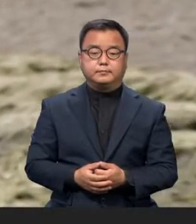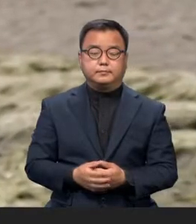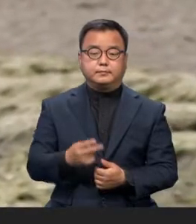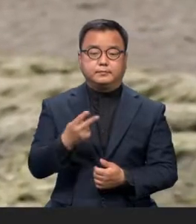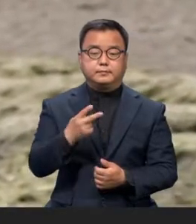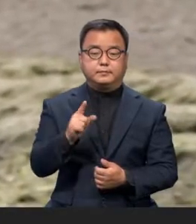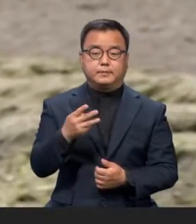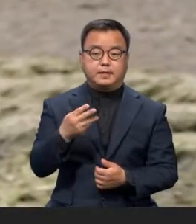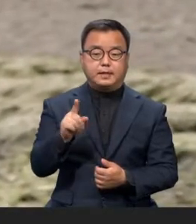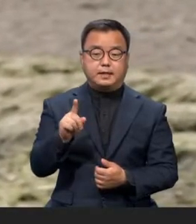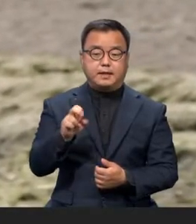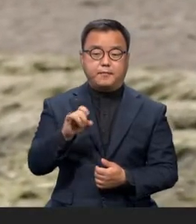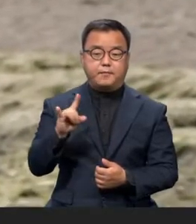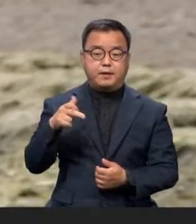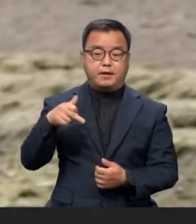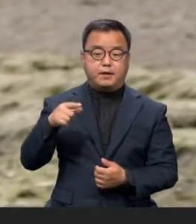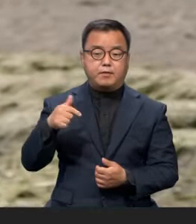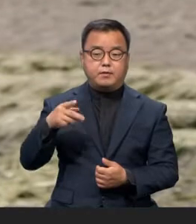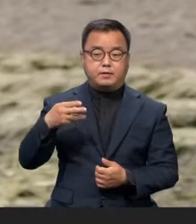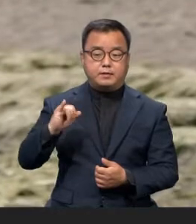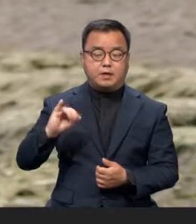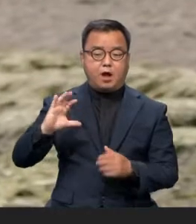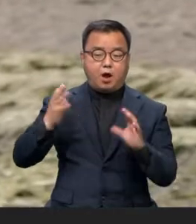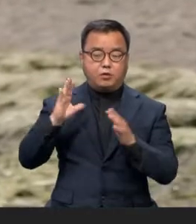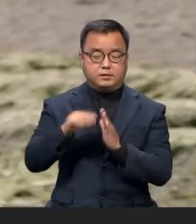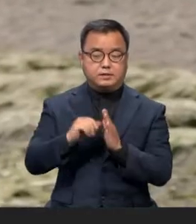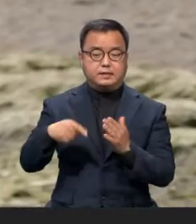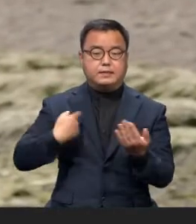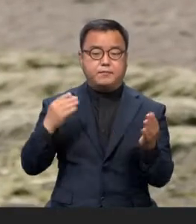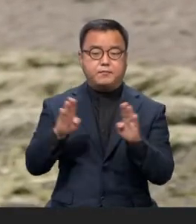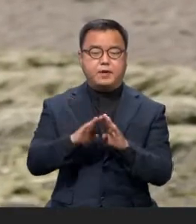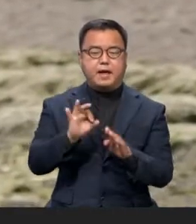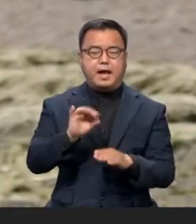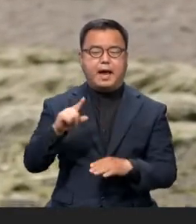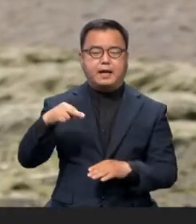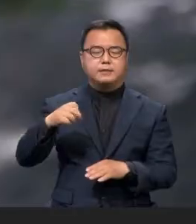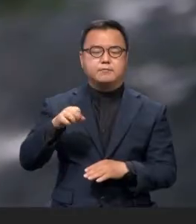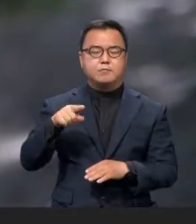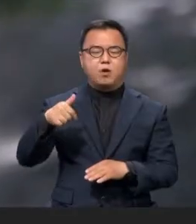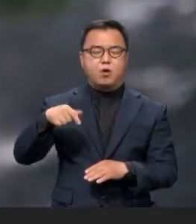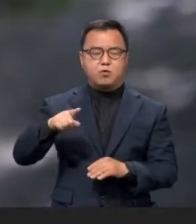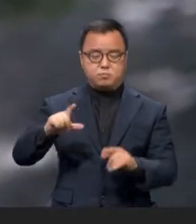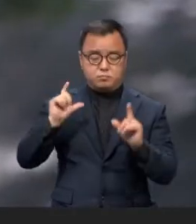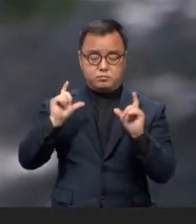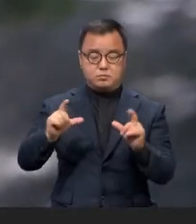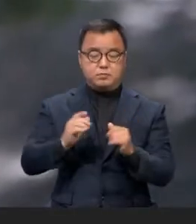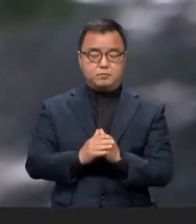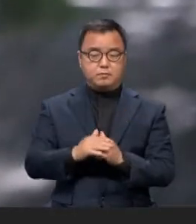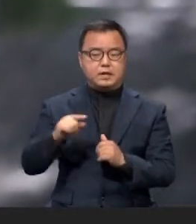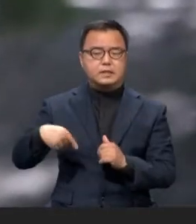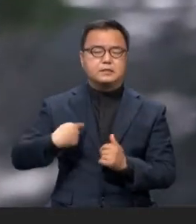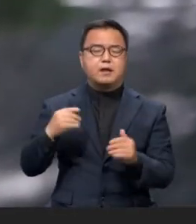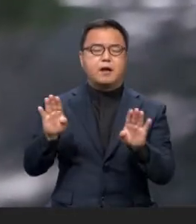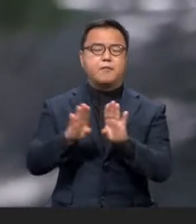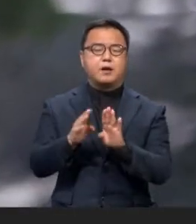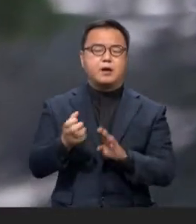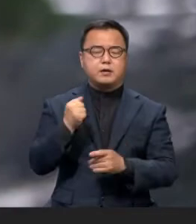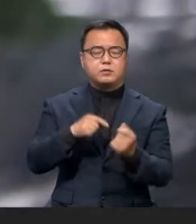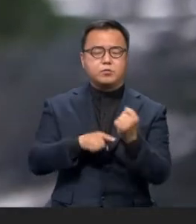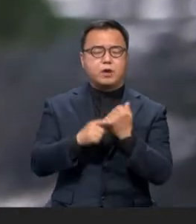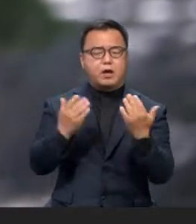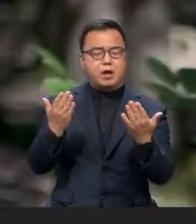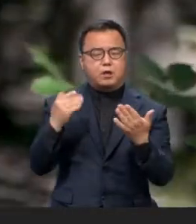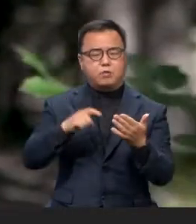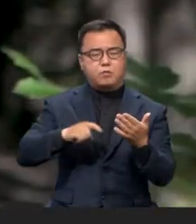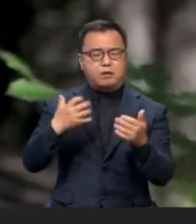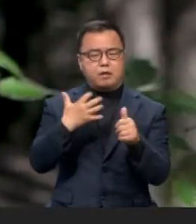다라 맥커널티는 어렸을 때 자폐증과 아스퍼거 증후군을 진단받았는데요. 자폐증이 있다는 이유로 학교에서 심한